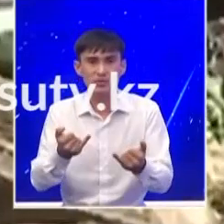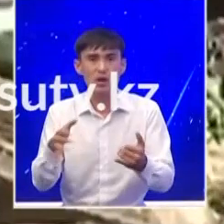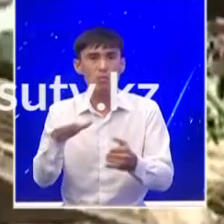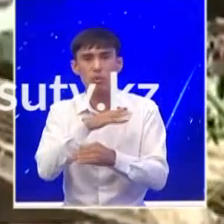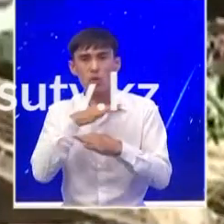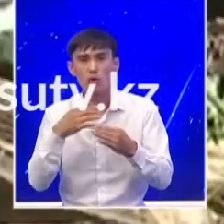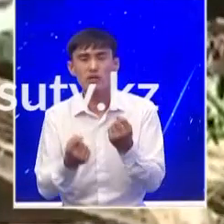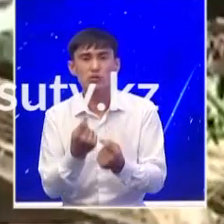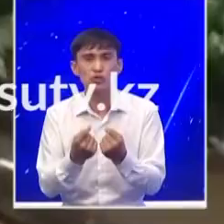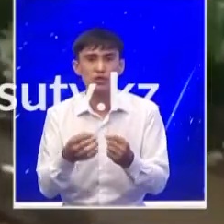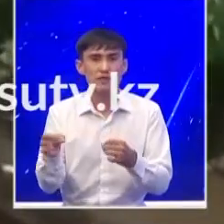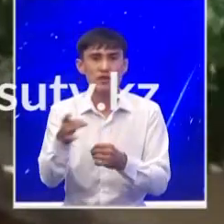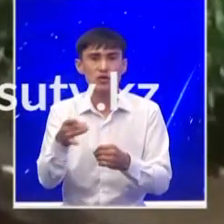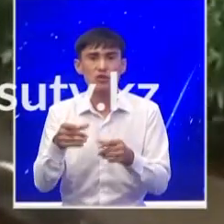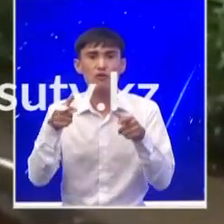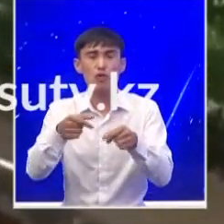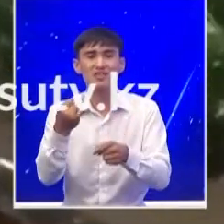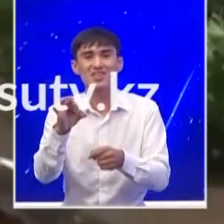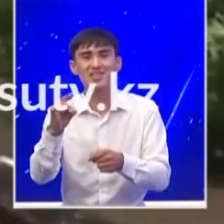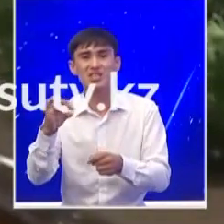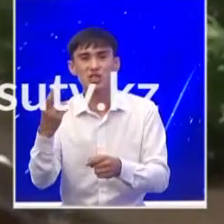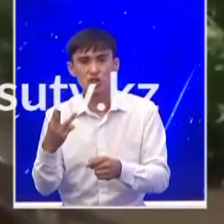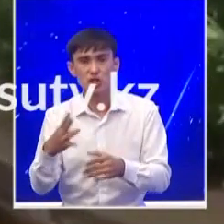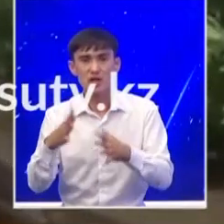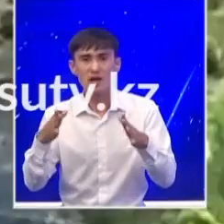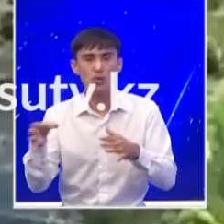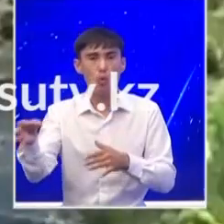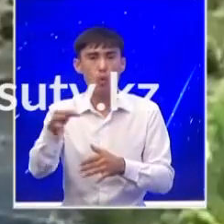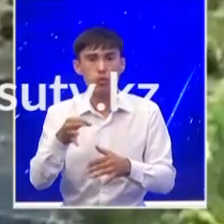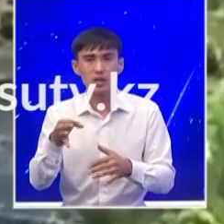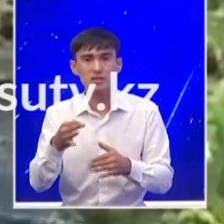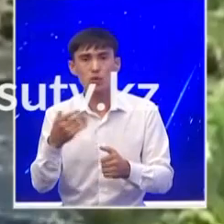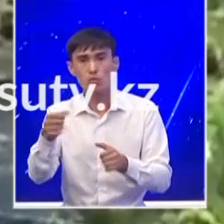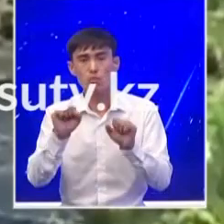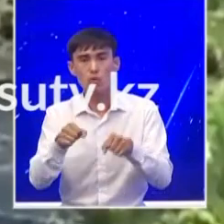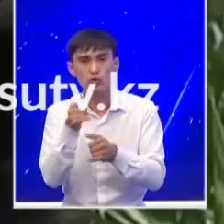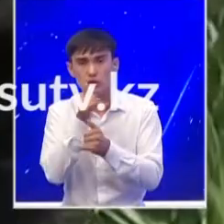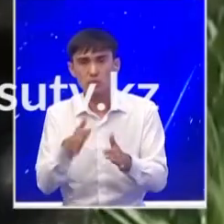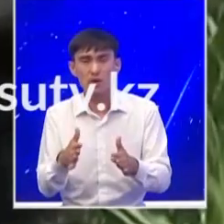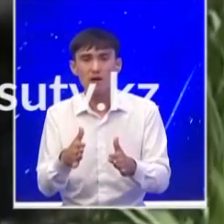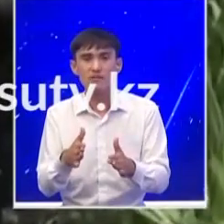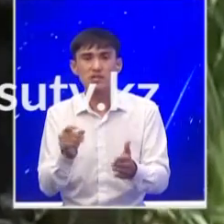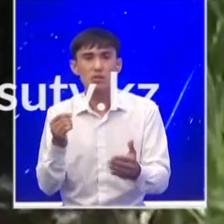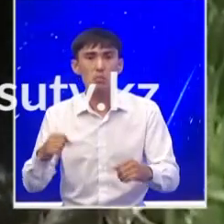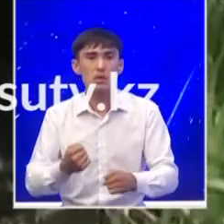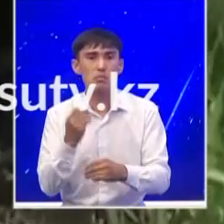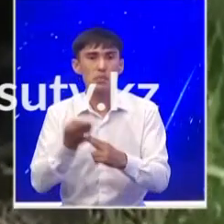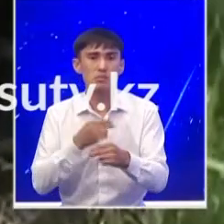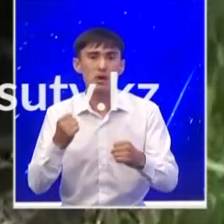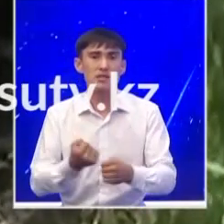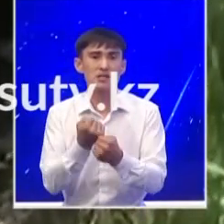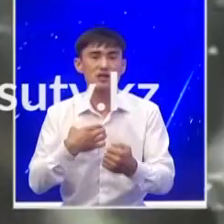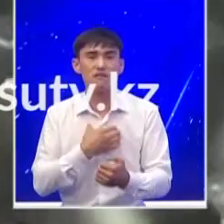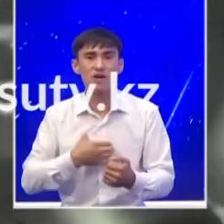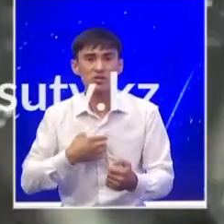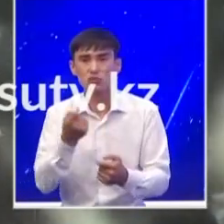многие источники в регионе, входят в бассейн Иртыша – гиганта области. Он может не справиться без должной поддержки, поэтому важно не